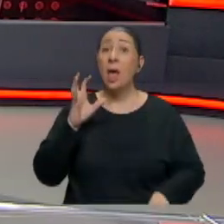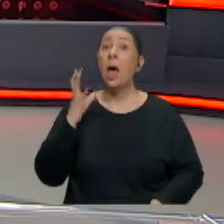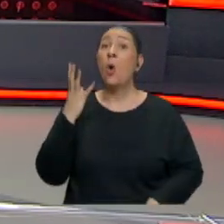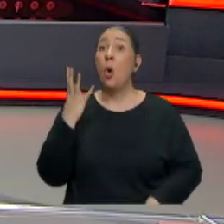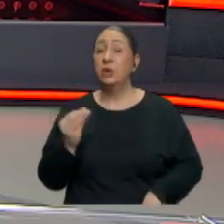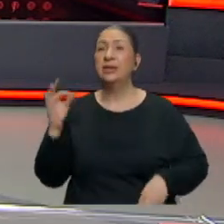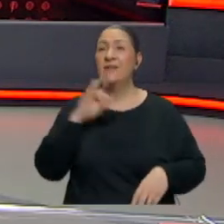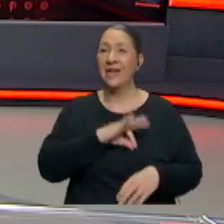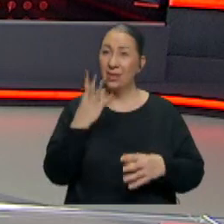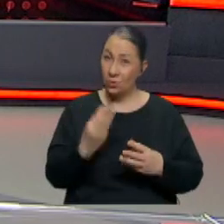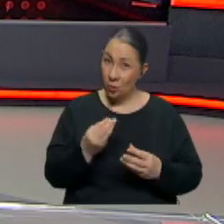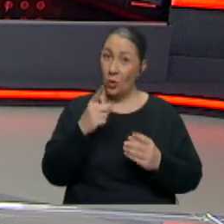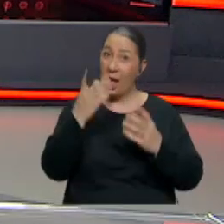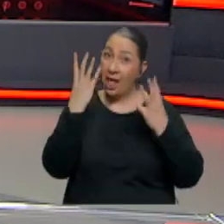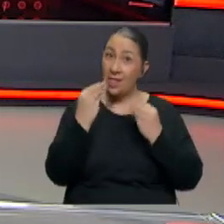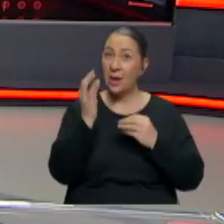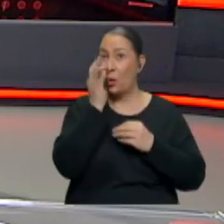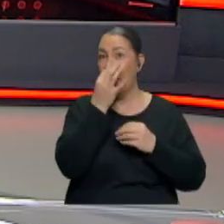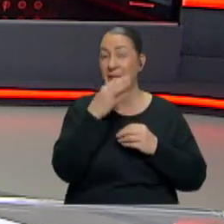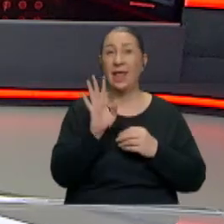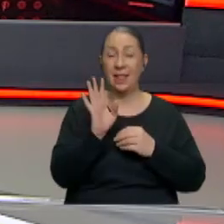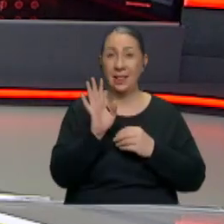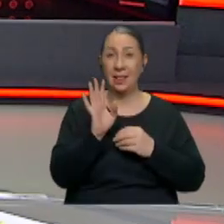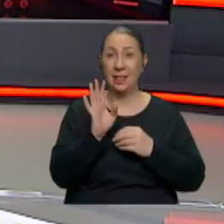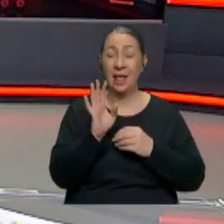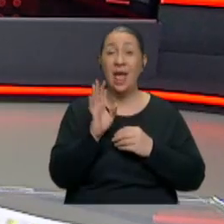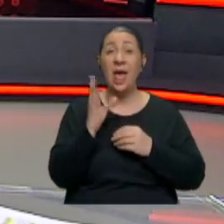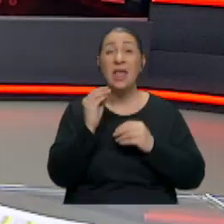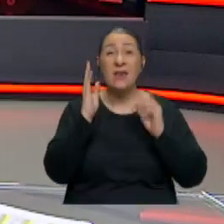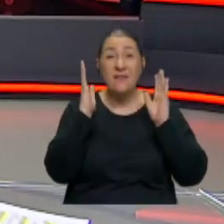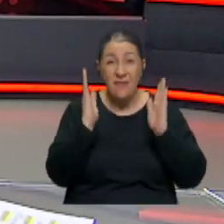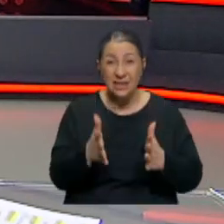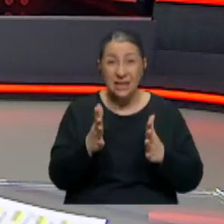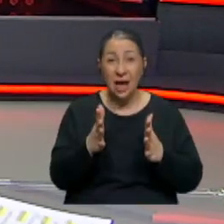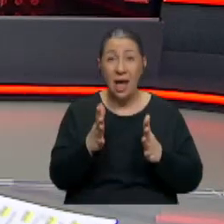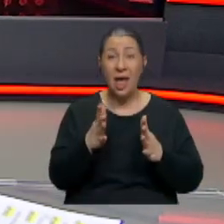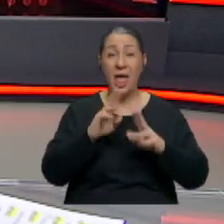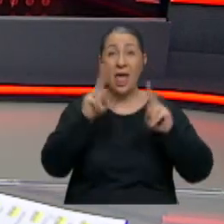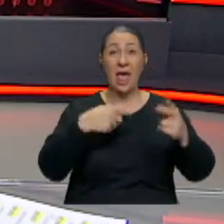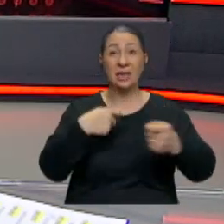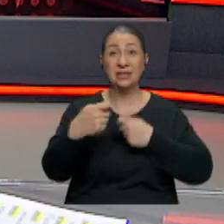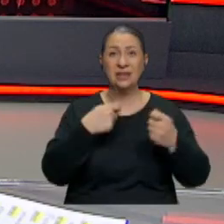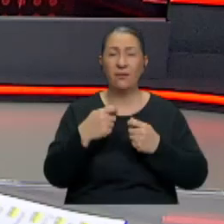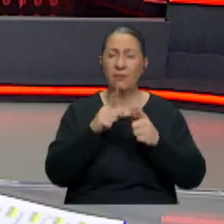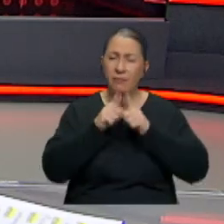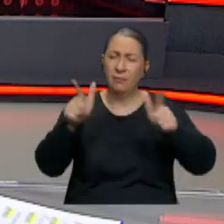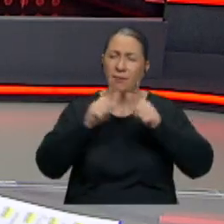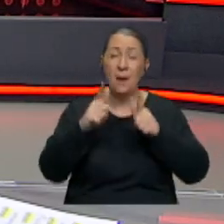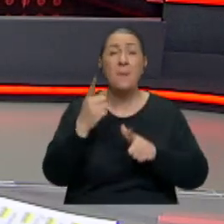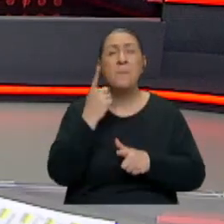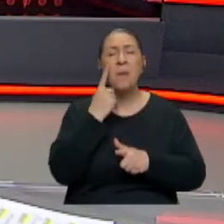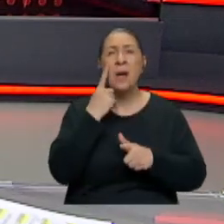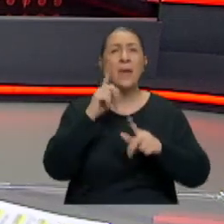Yakalayabilirseniz faydalanıyorsunuz. Bir de onları anlamak da o kadar kolay değil. En çok da esnaf varyansını ediyor.